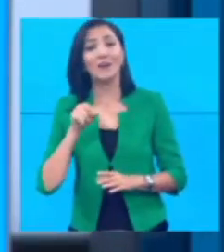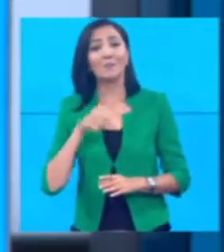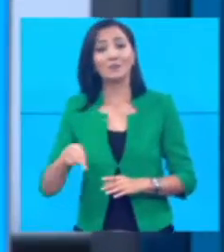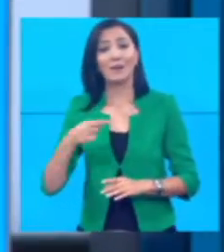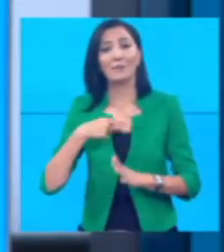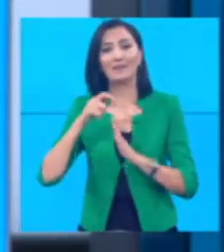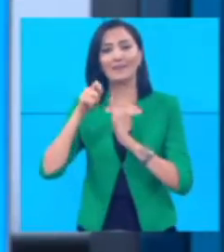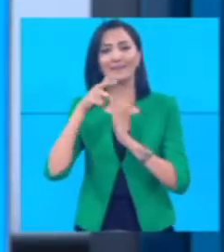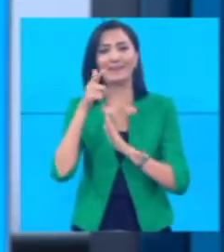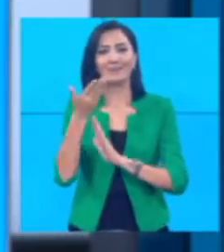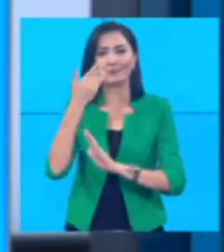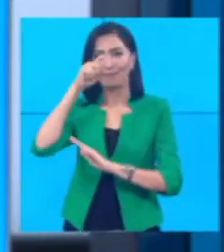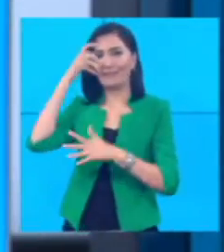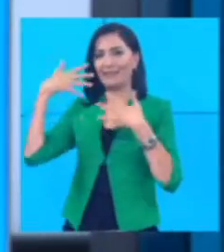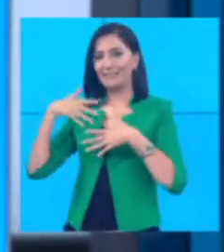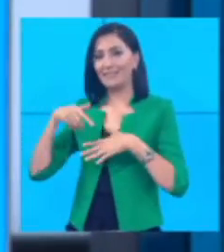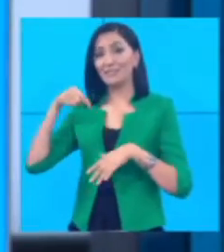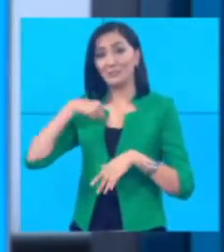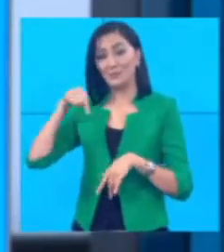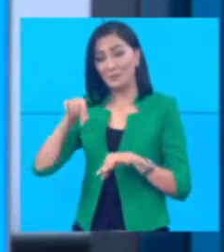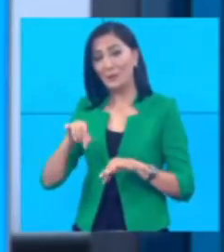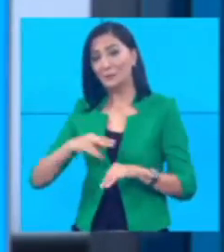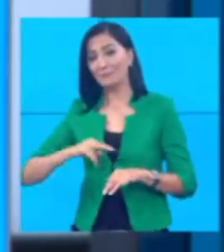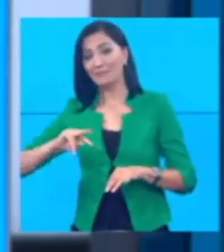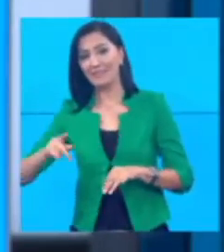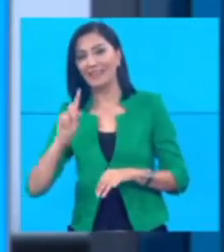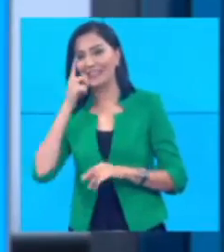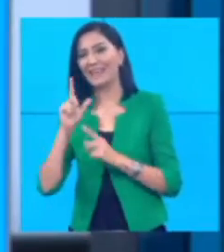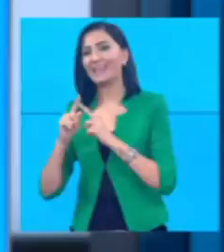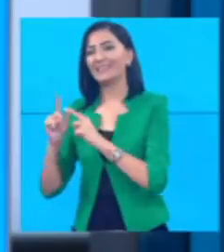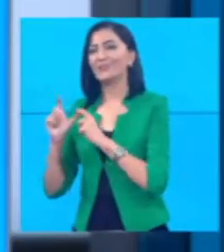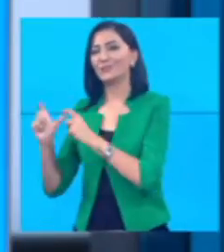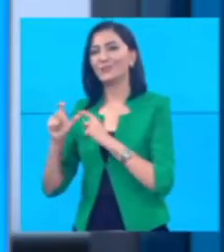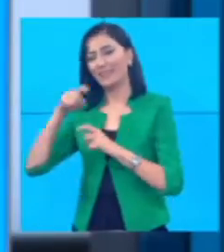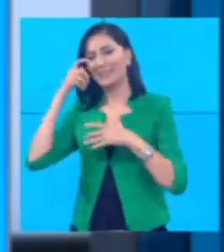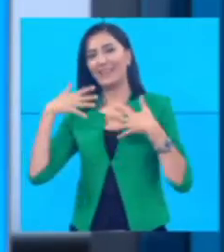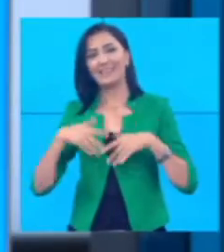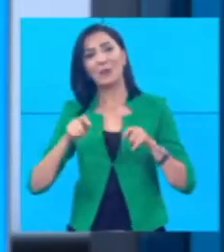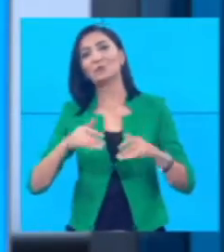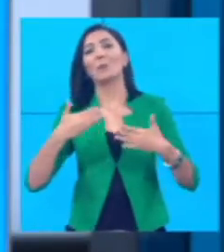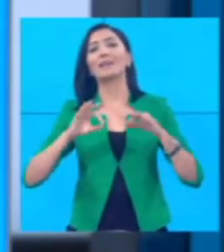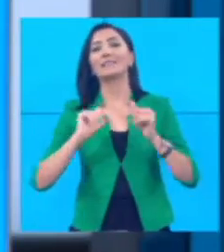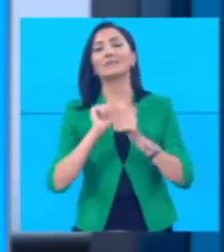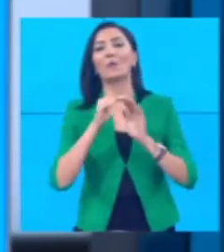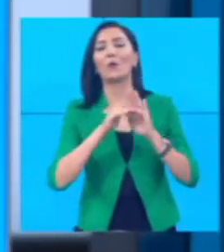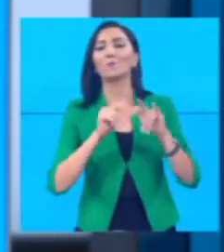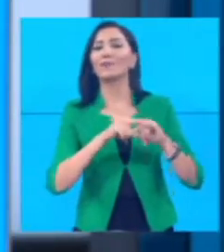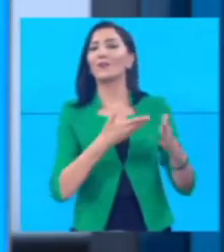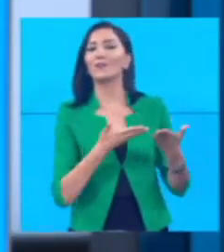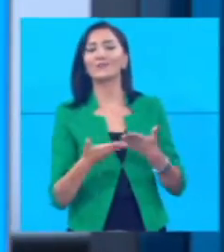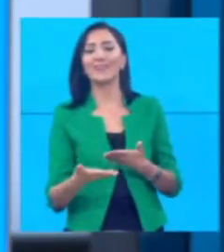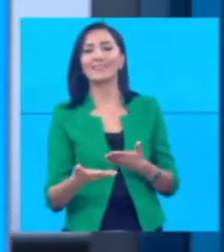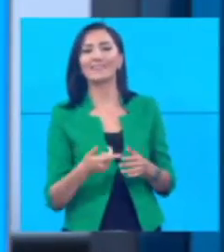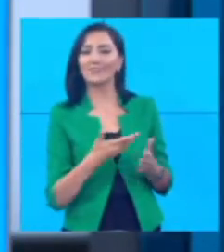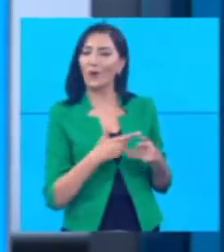edeceğiz. Onlar beni yayın öncesinde terlettiler. Ben de yayın esnasında teker teker onları terleteceğim. Efendim, Engelsiz Spor programına hoş